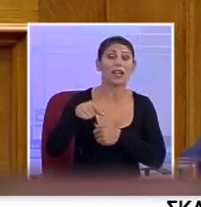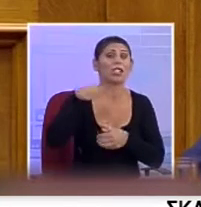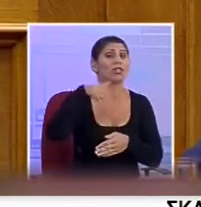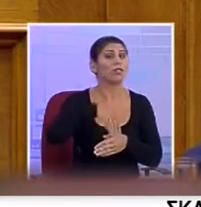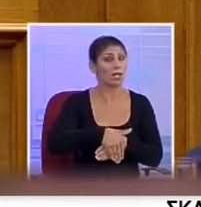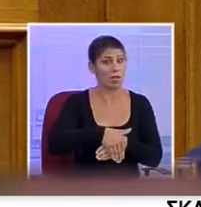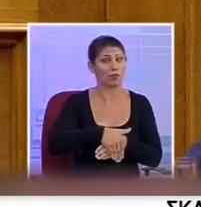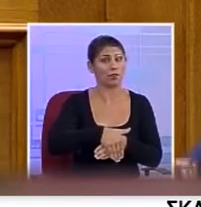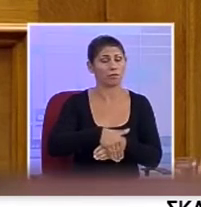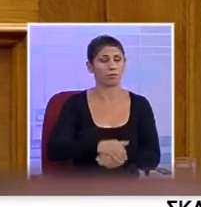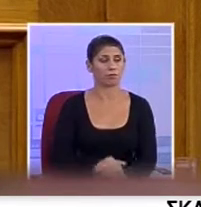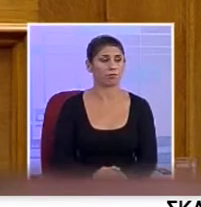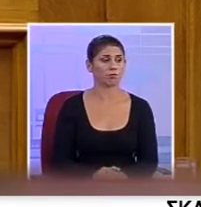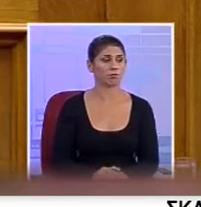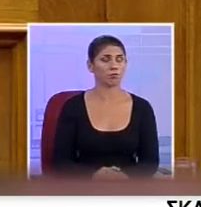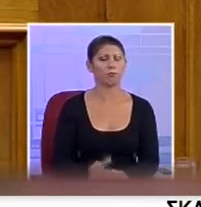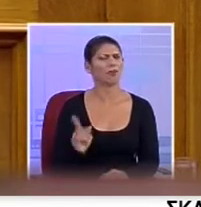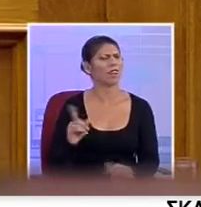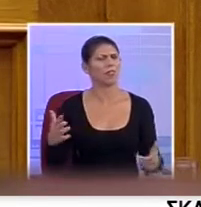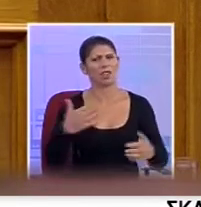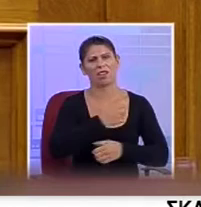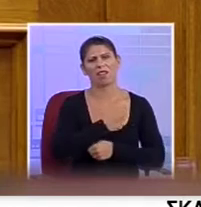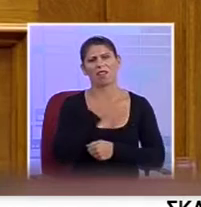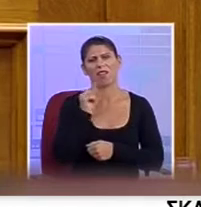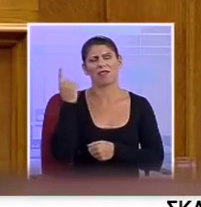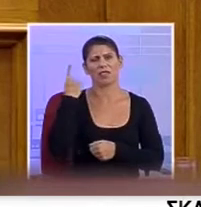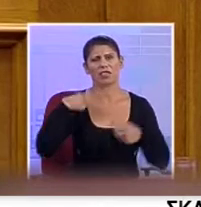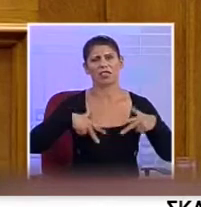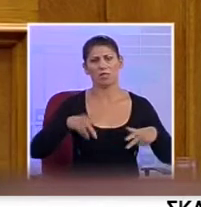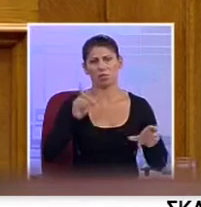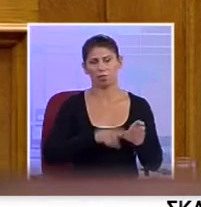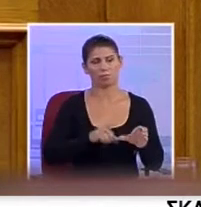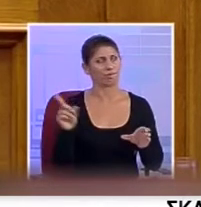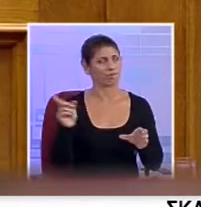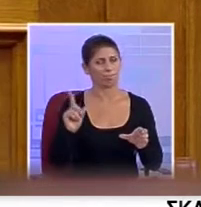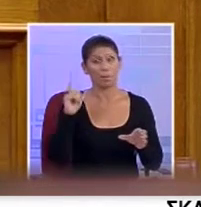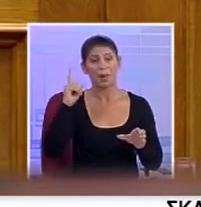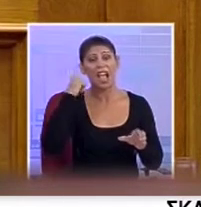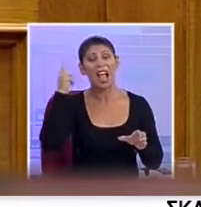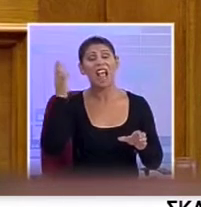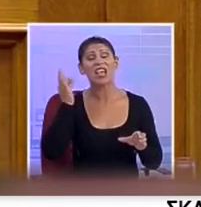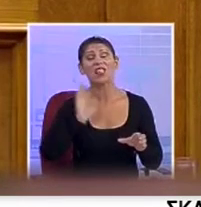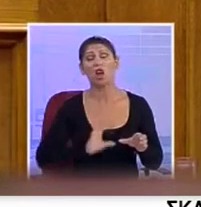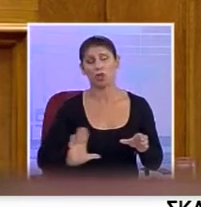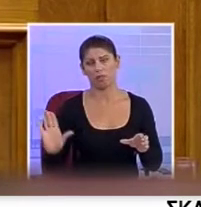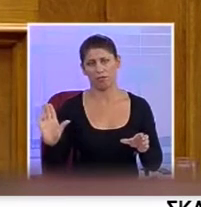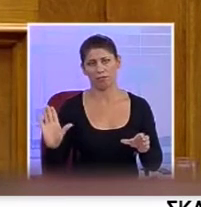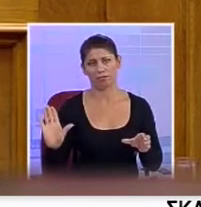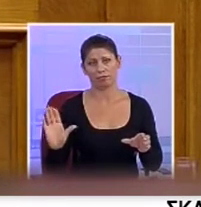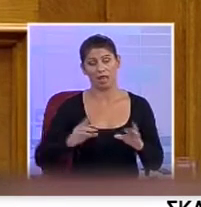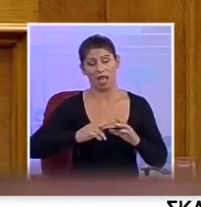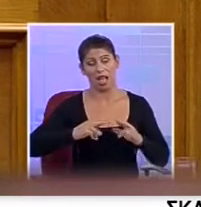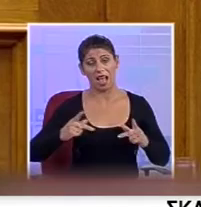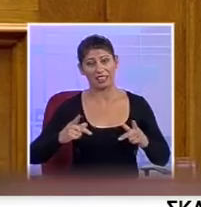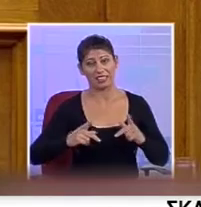βράδυ δεν αγκαλιάσατε έναν ευκαιριακό κυβερνητικό εταίρο, αλλά μια ιδεολογία.